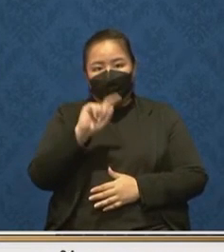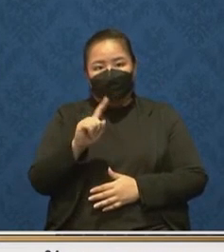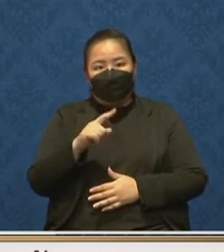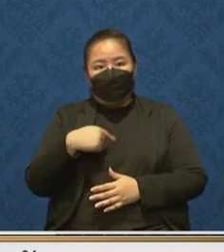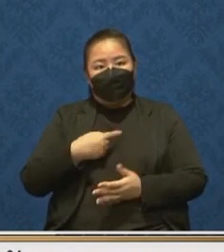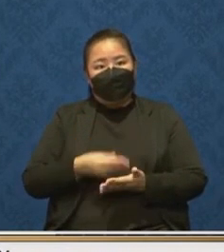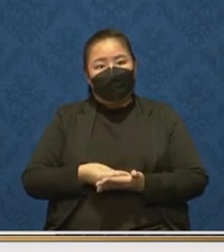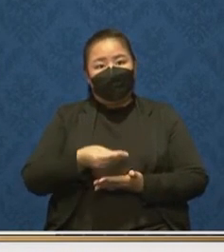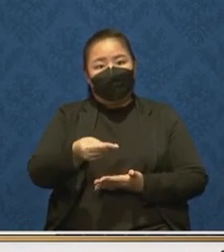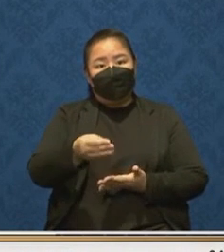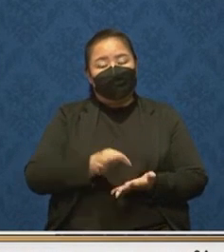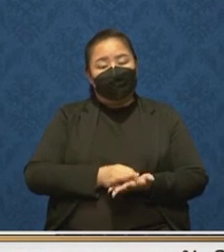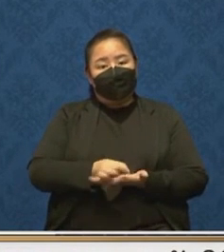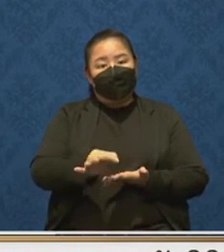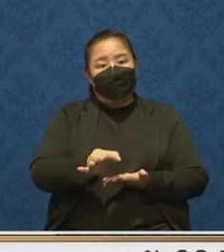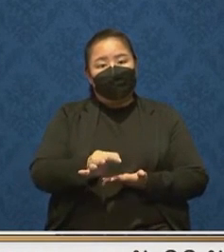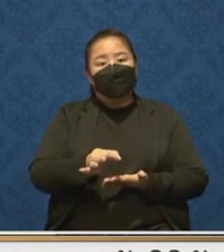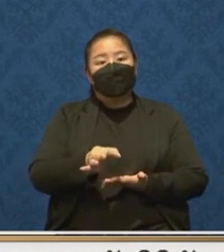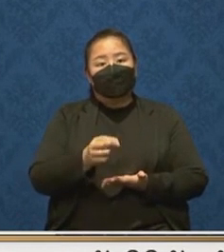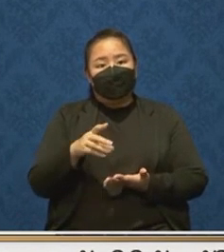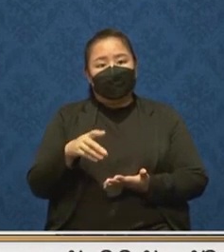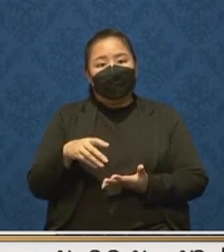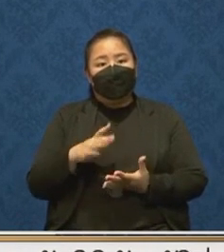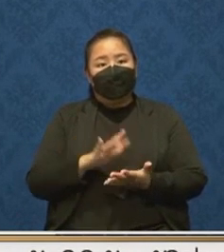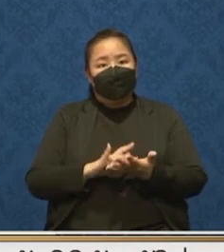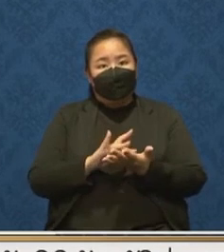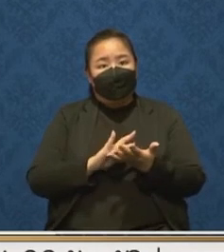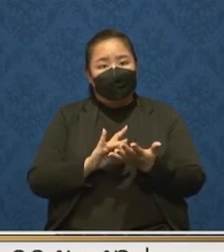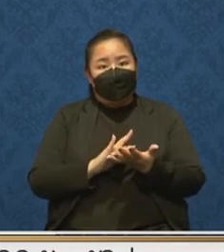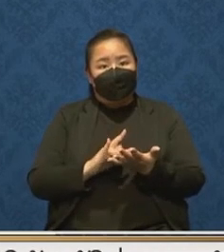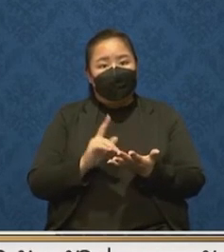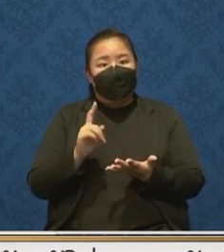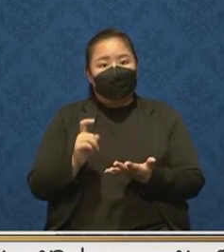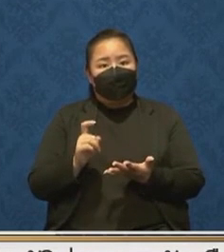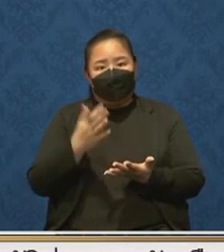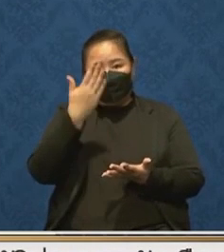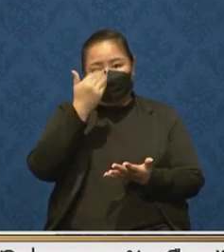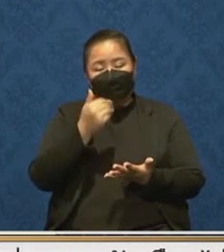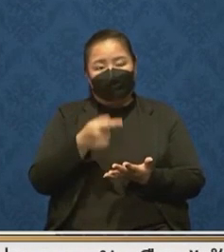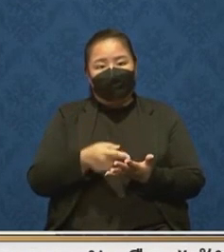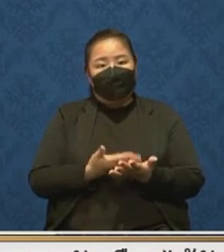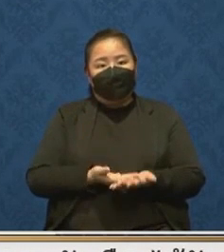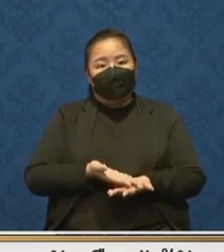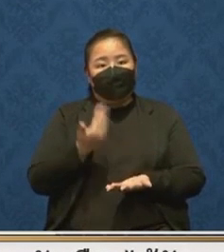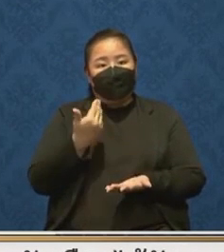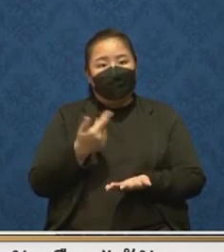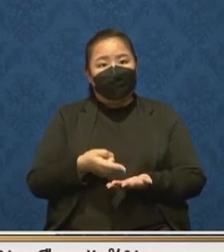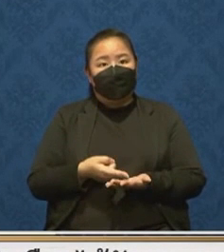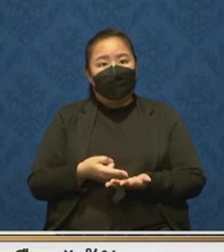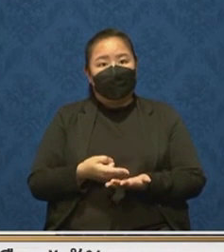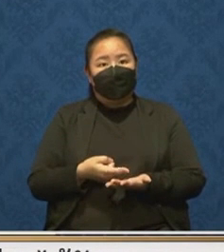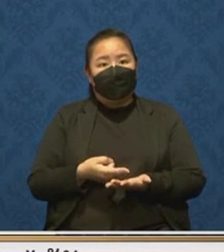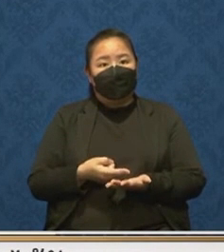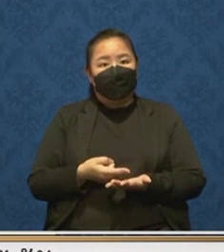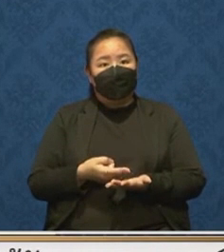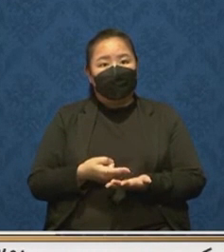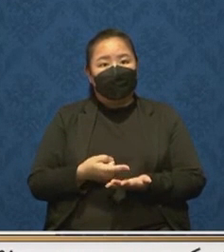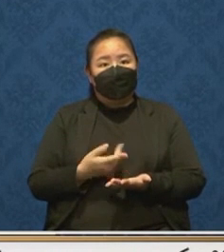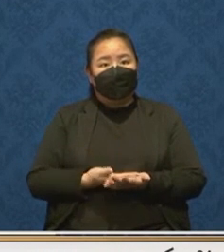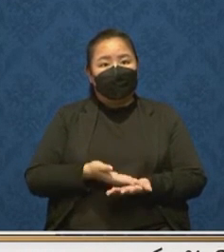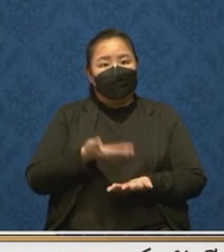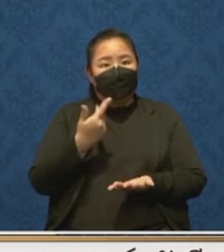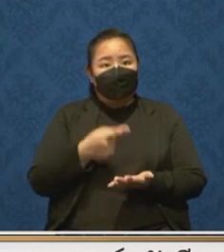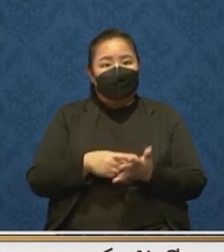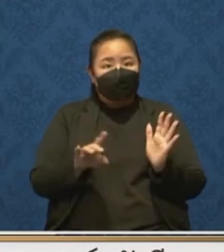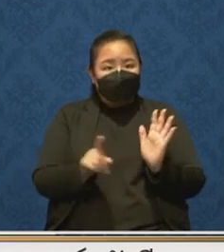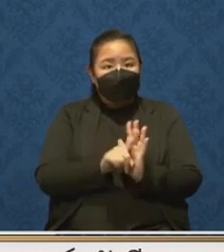เราซื้อเราไปซือยาเชื้อตายถงราคาแงไม่ใช่แงอยเดวนะครับซือแต่ละ